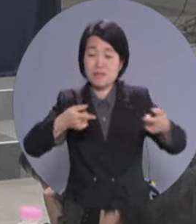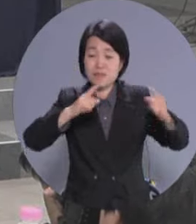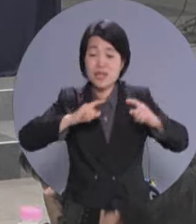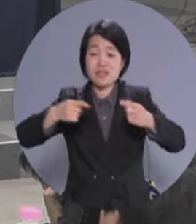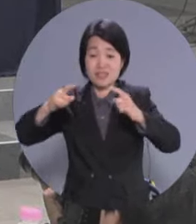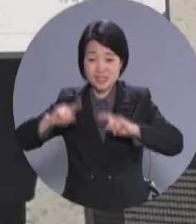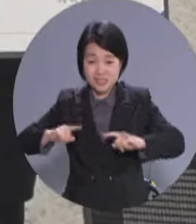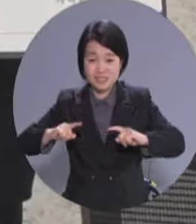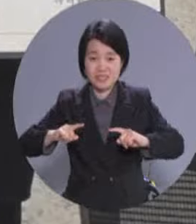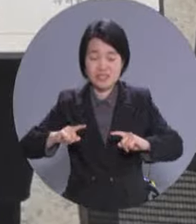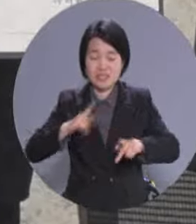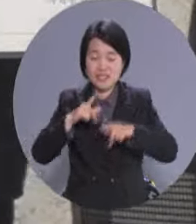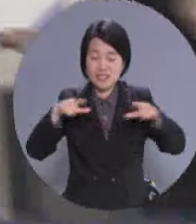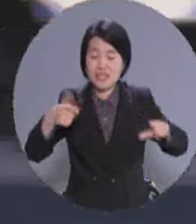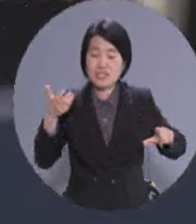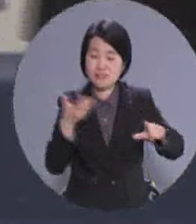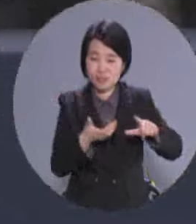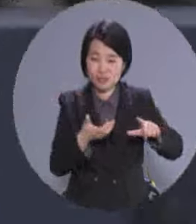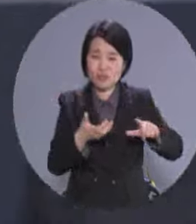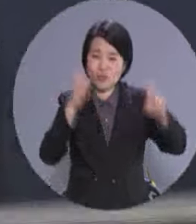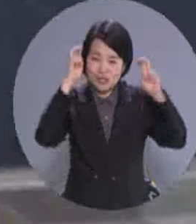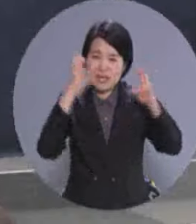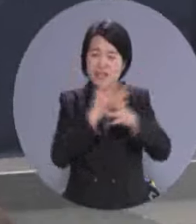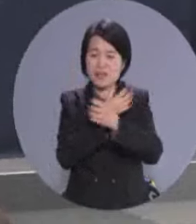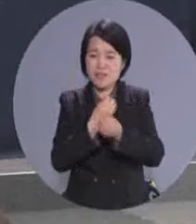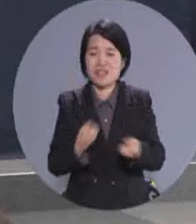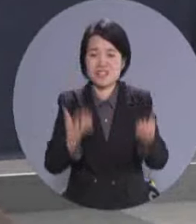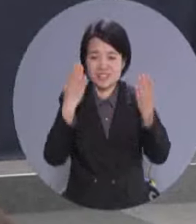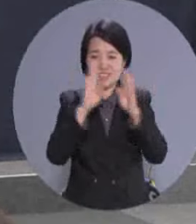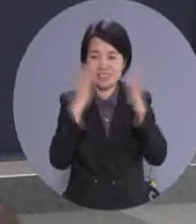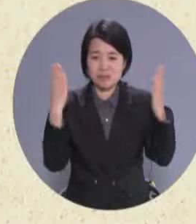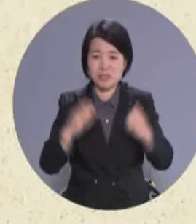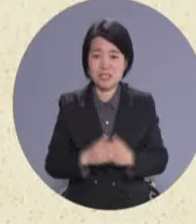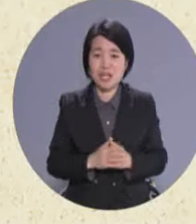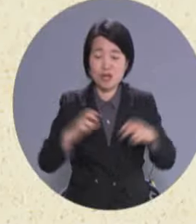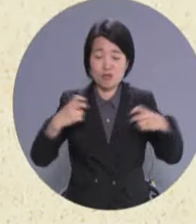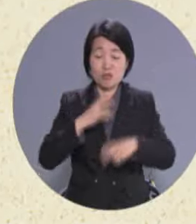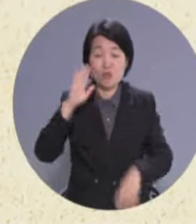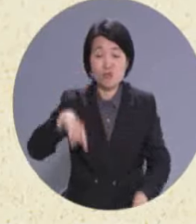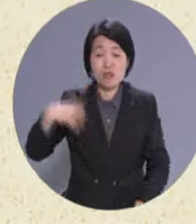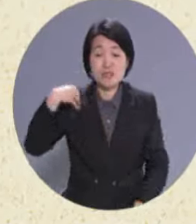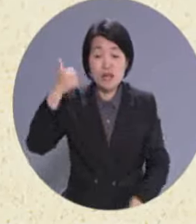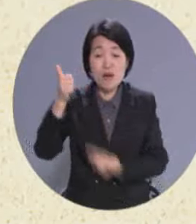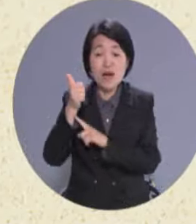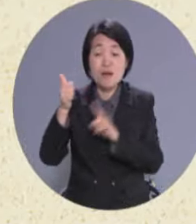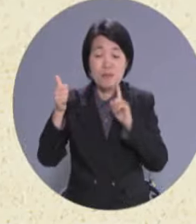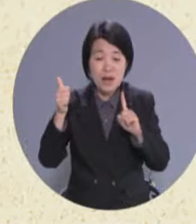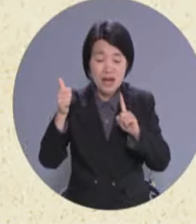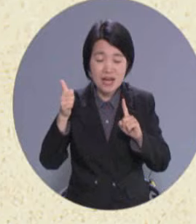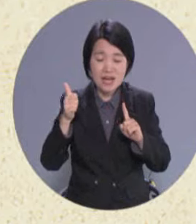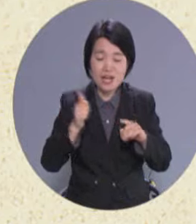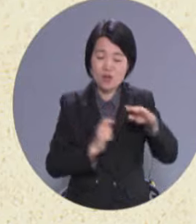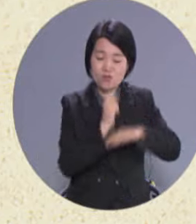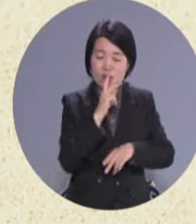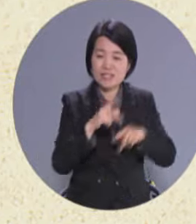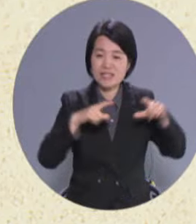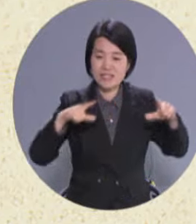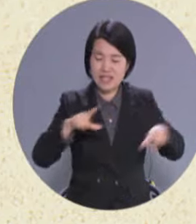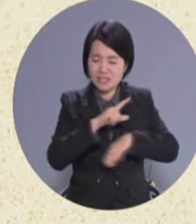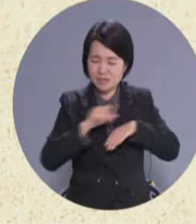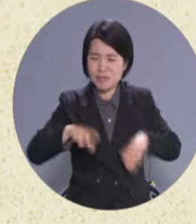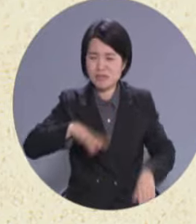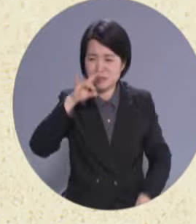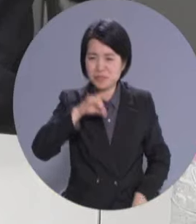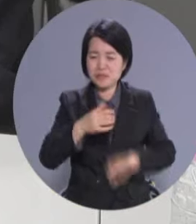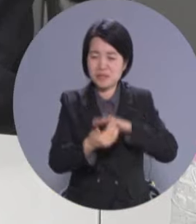가운데 국가산단 입주 협약식을 가졌습니다. 박상우 국토부 장관은 고흥 국가산단이 지방권 최초의